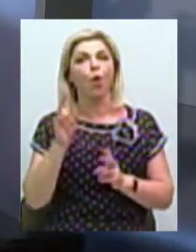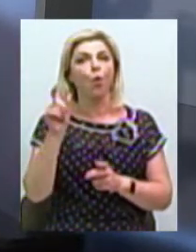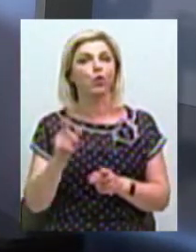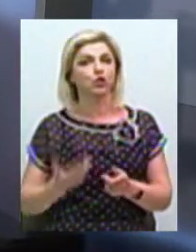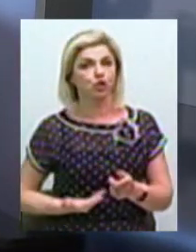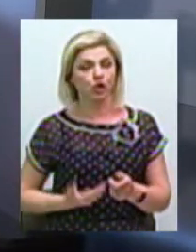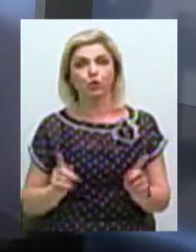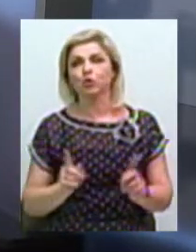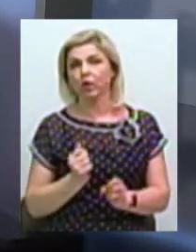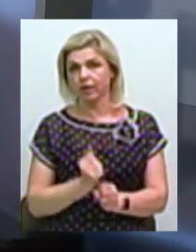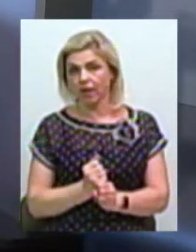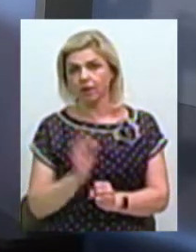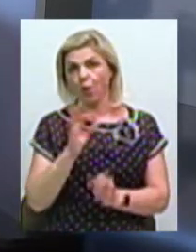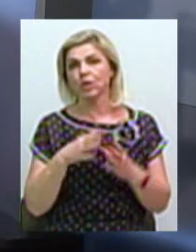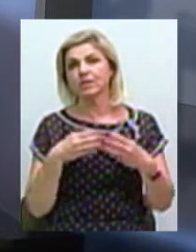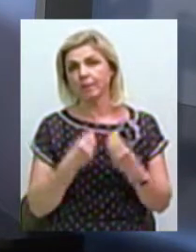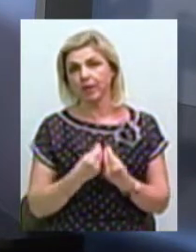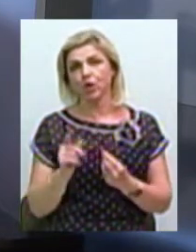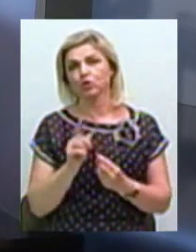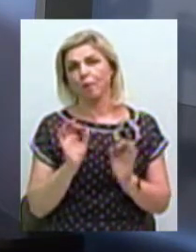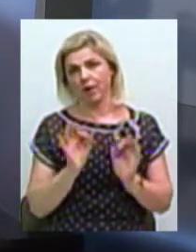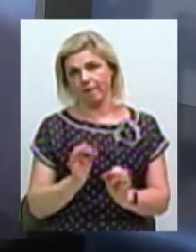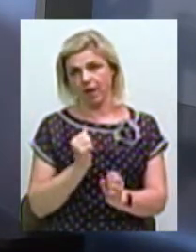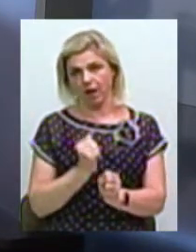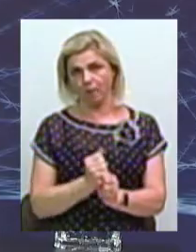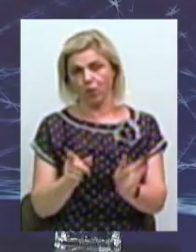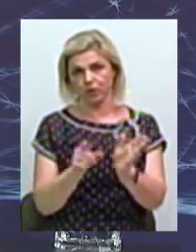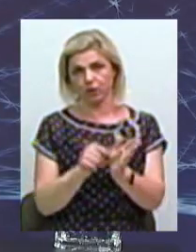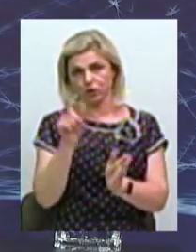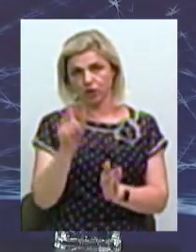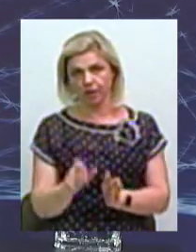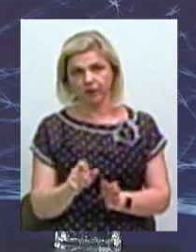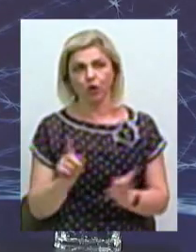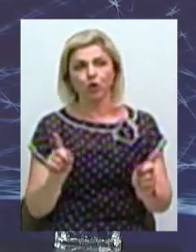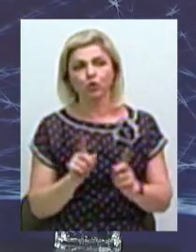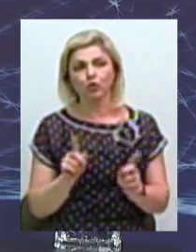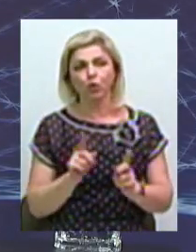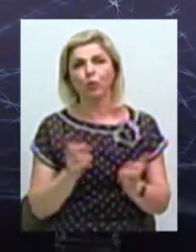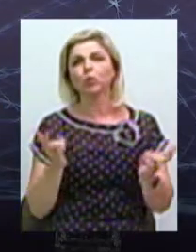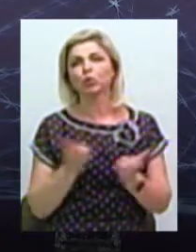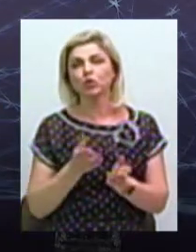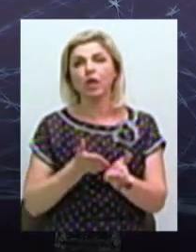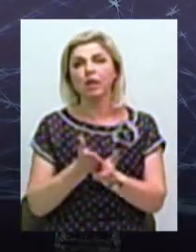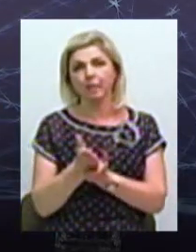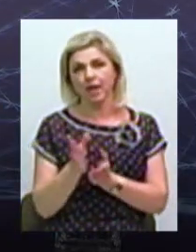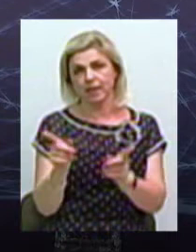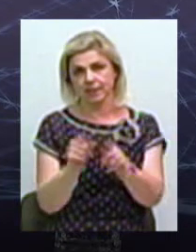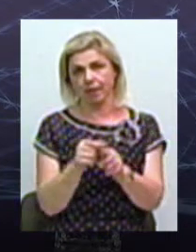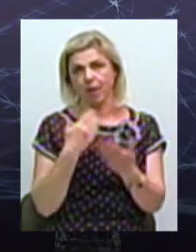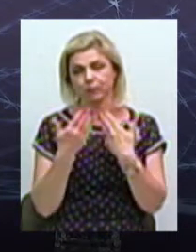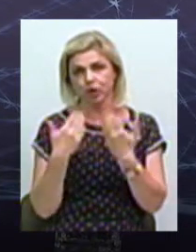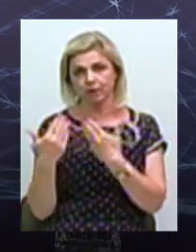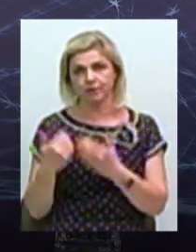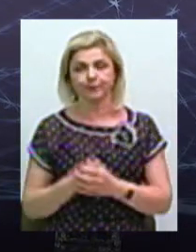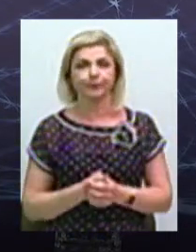делал, ну, о семье его, чтобы правильно работать с человеком, чтобы правильно в нужном русле с ним общаться. А